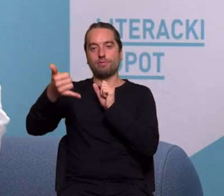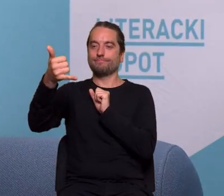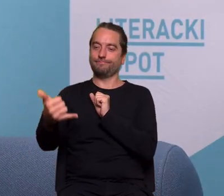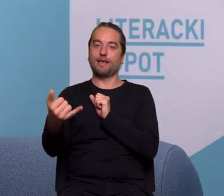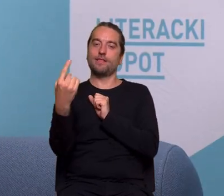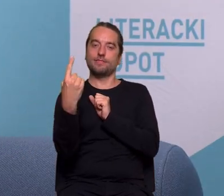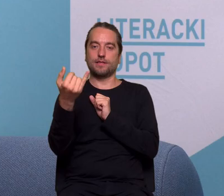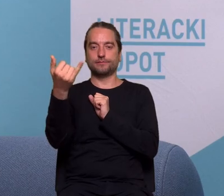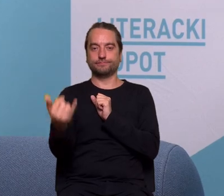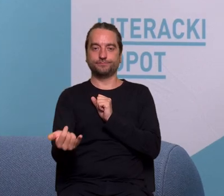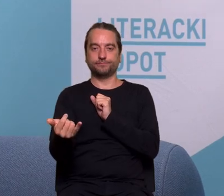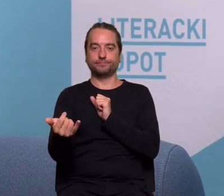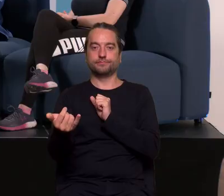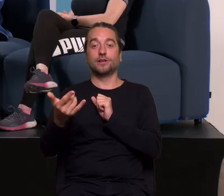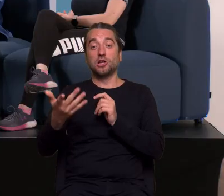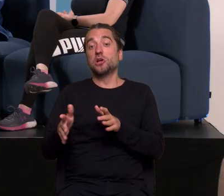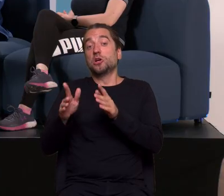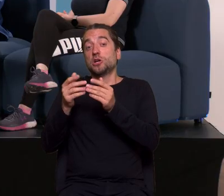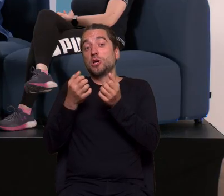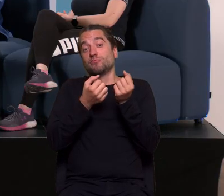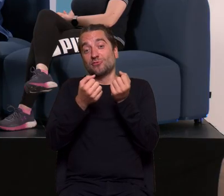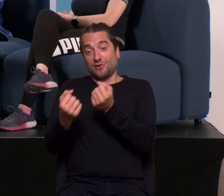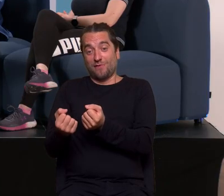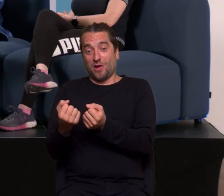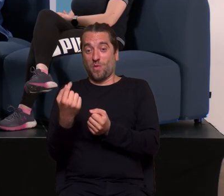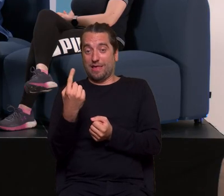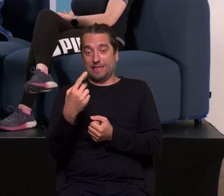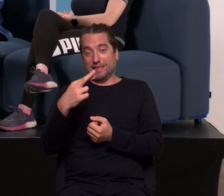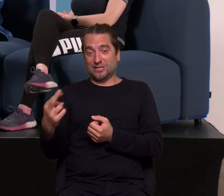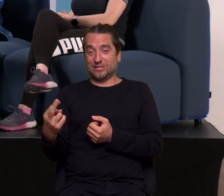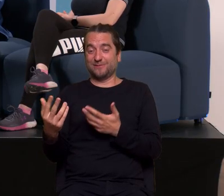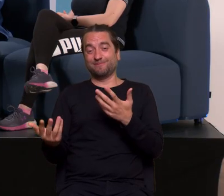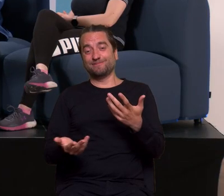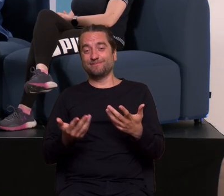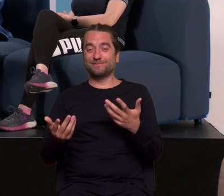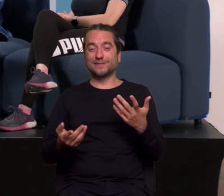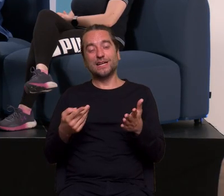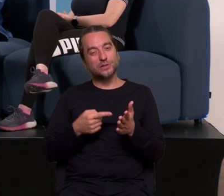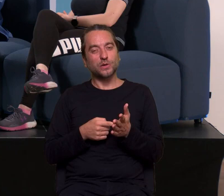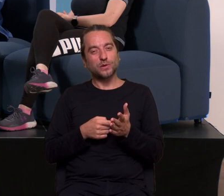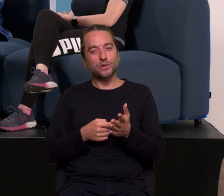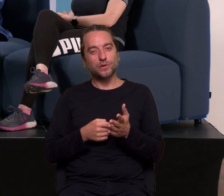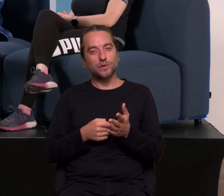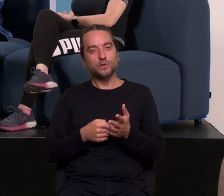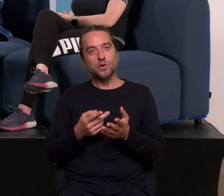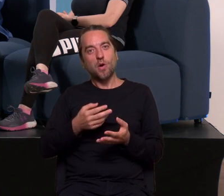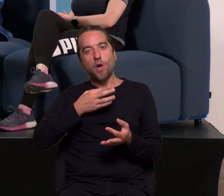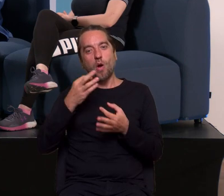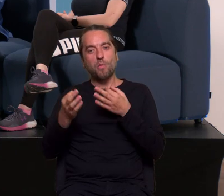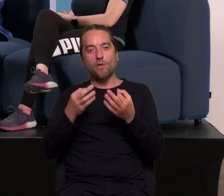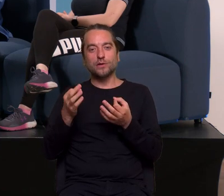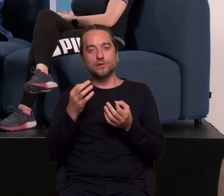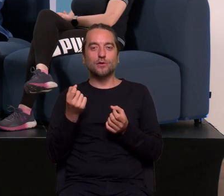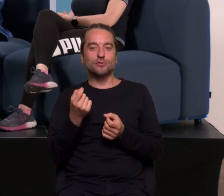Więc tutaj też przetrwały rzeczy, prawda? Możemy powiedzieć, że przetrwały rzeczy. No ale ja myślę, że to raczej jest temat na taką opowieść